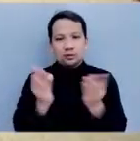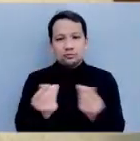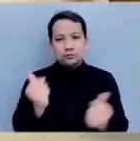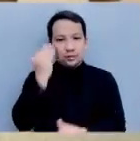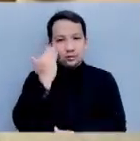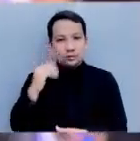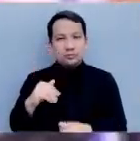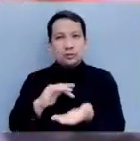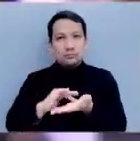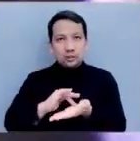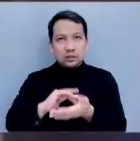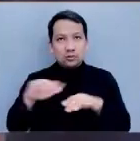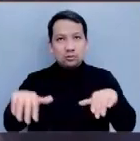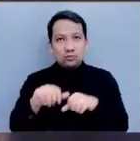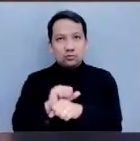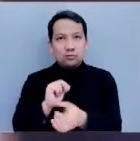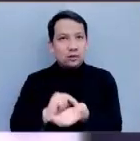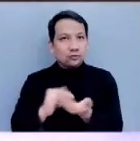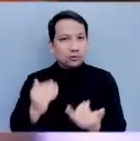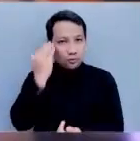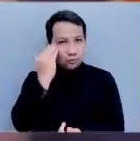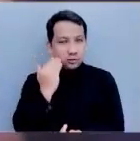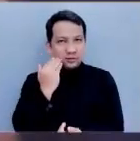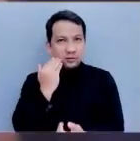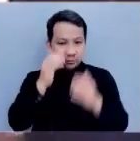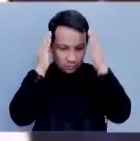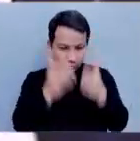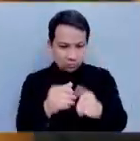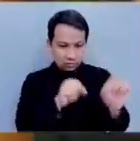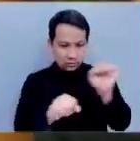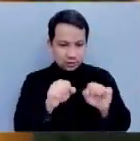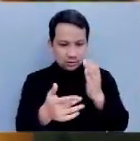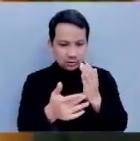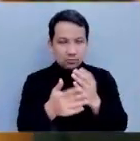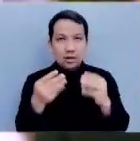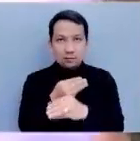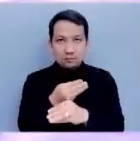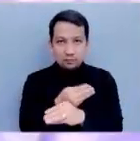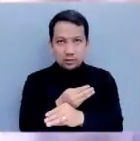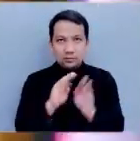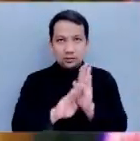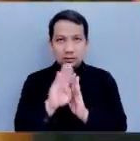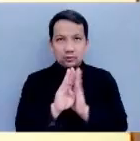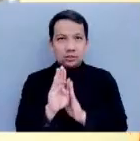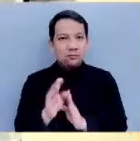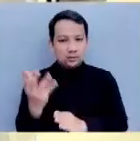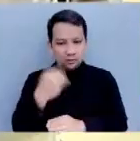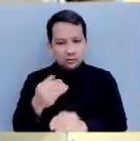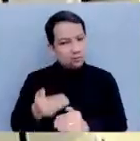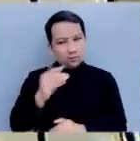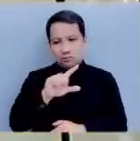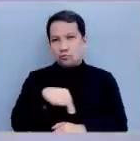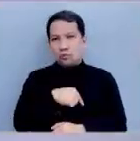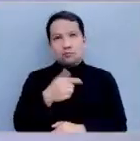sa medical workers. Pagtutok sa programang pang-science, technology at math para magkaroon ng world-class talents. At ang